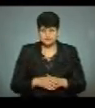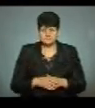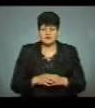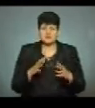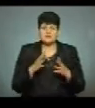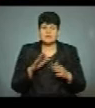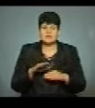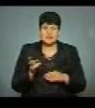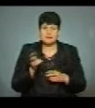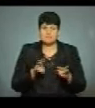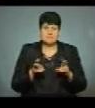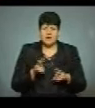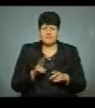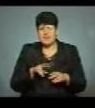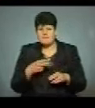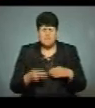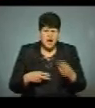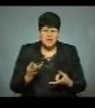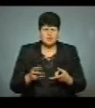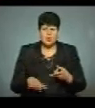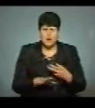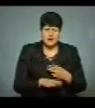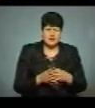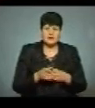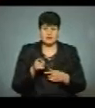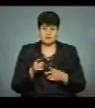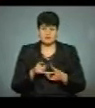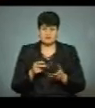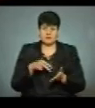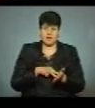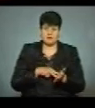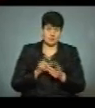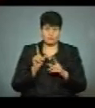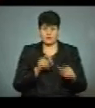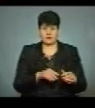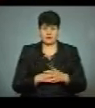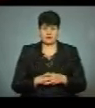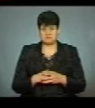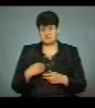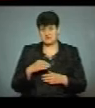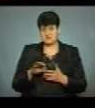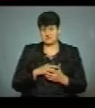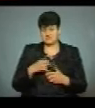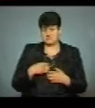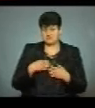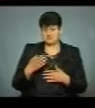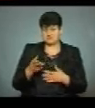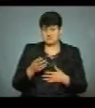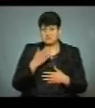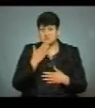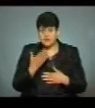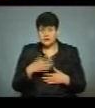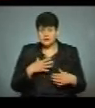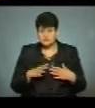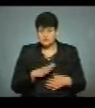дітки приходять, стають на ролери, то вони падають, б'ють коліна, а він став і поїхав зразу. То я зразу так перелякався, кажу, може ти десь